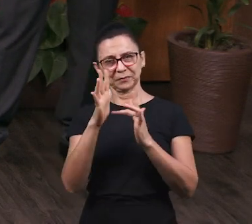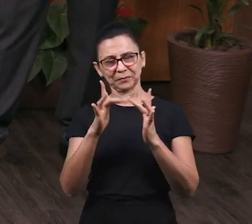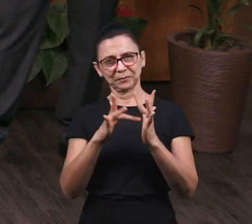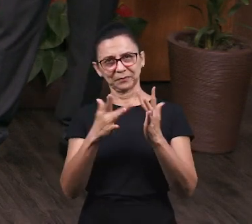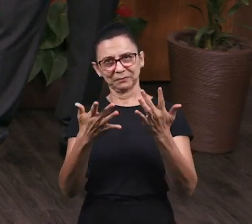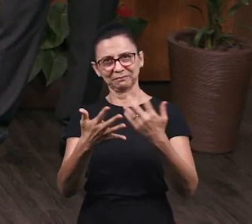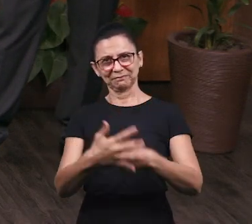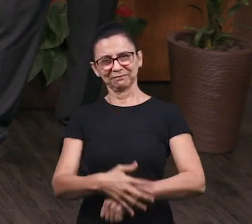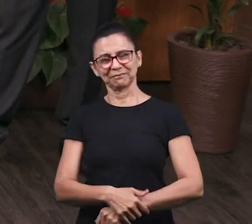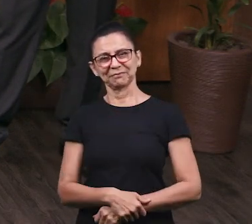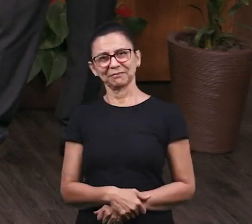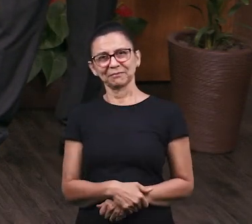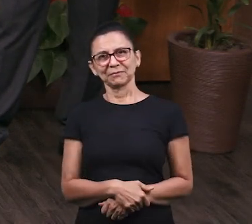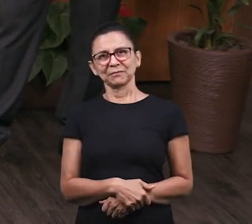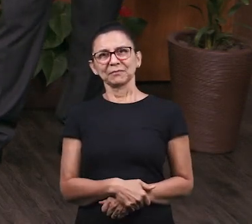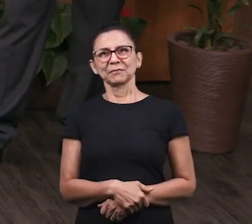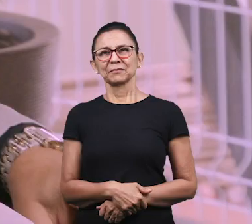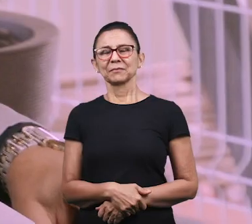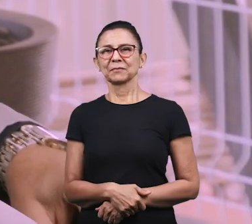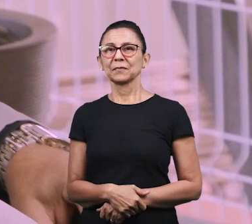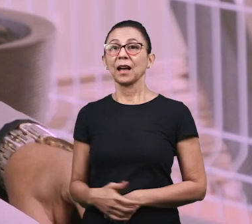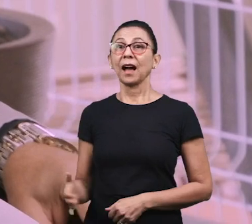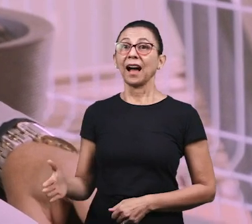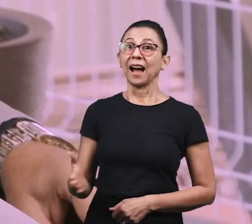Jésus, la paix du Seigneur.